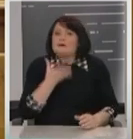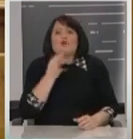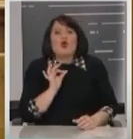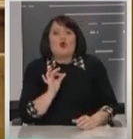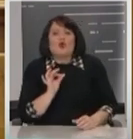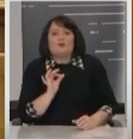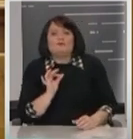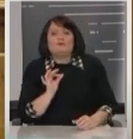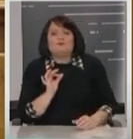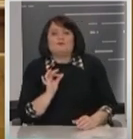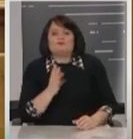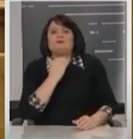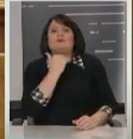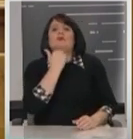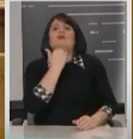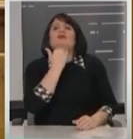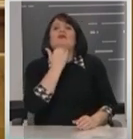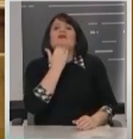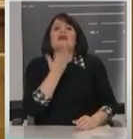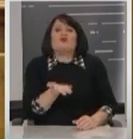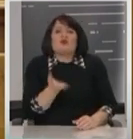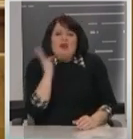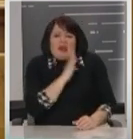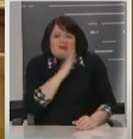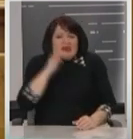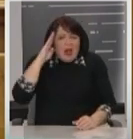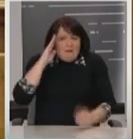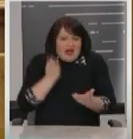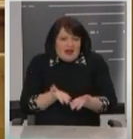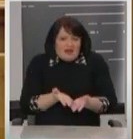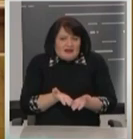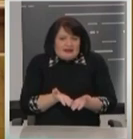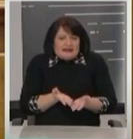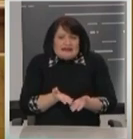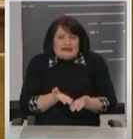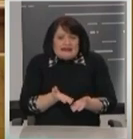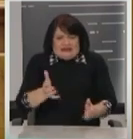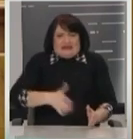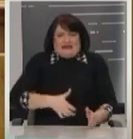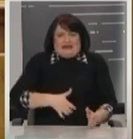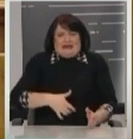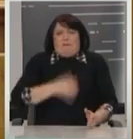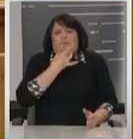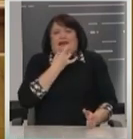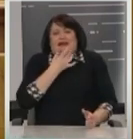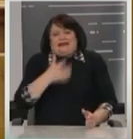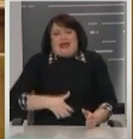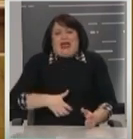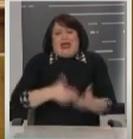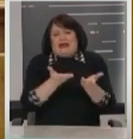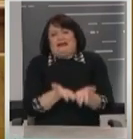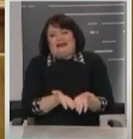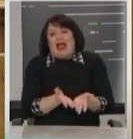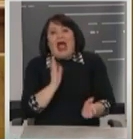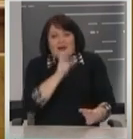απλά γιατί δεν μπορούσαν να αυτοεξευτελιστούν. Καθώς θα γελούσαν ακόμα και οι πέτρες, αν